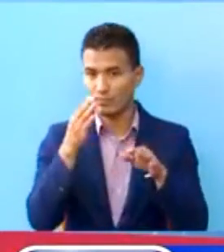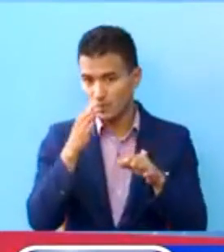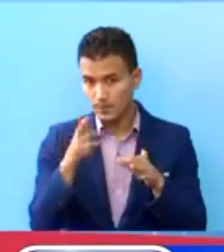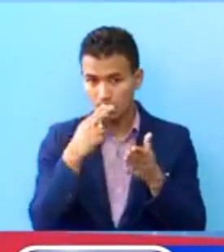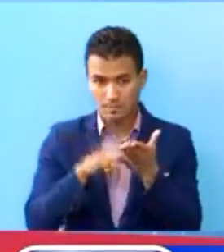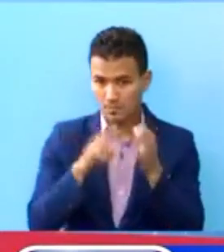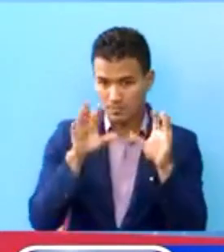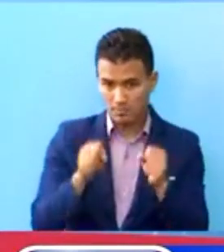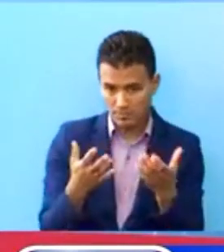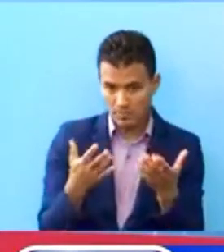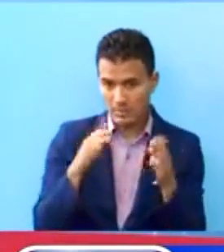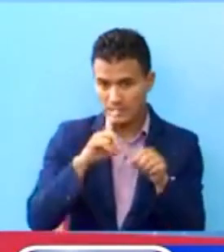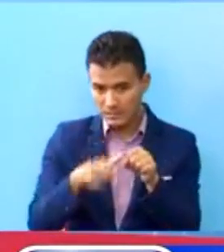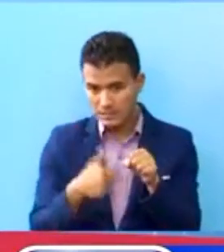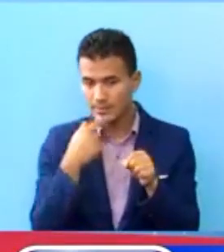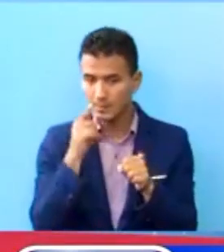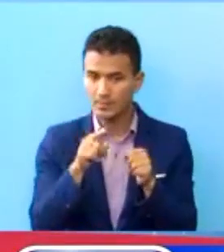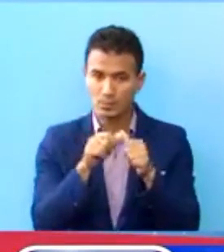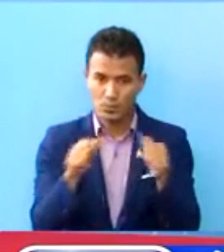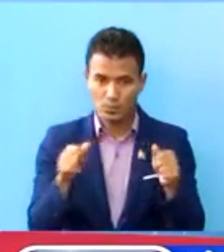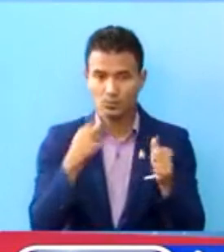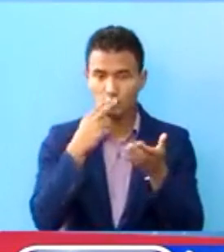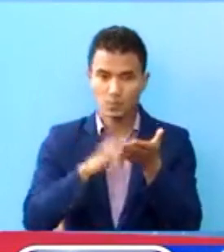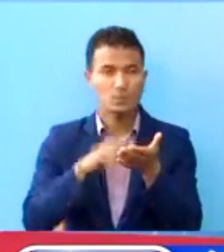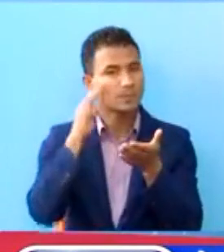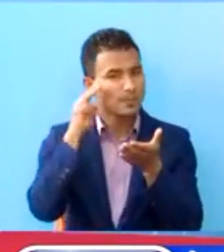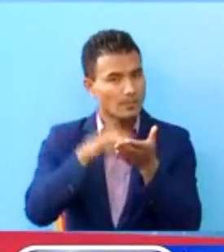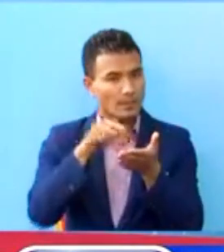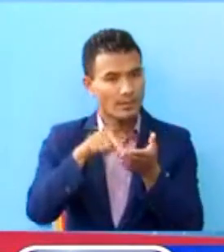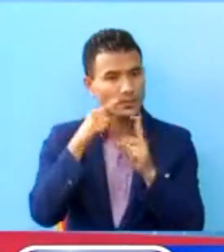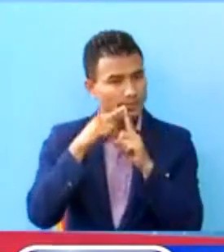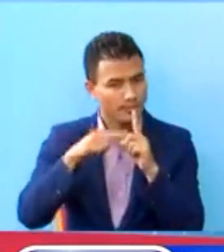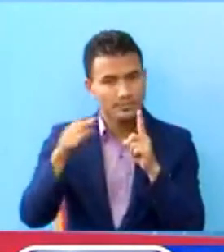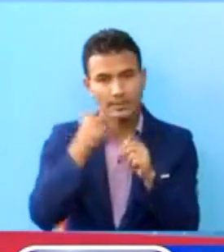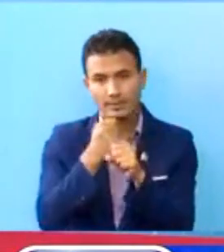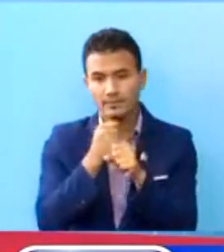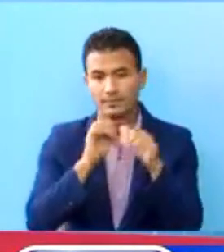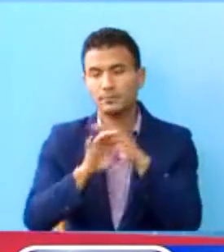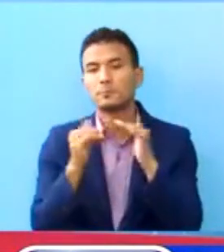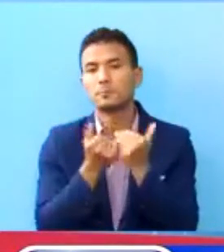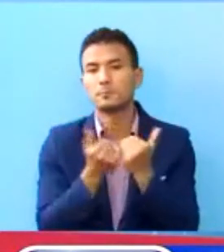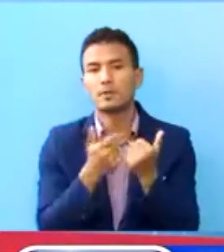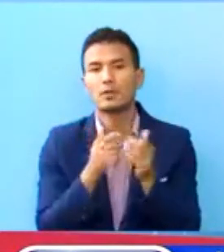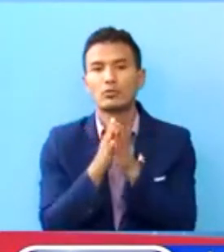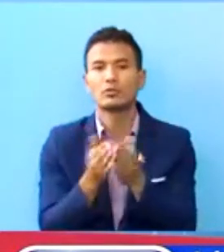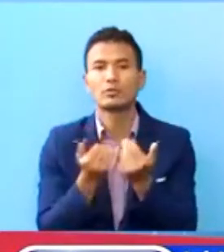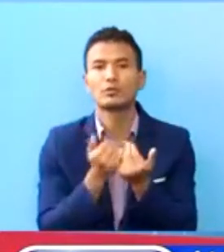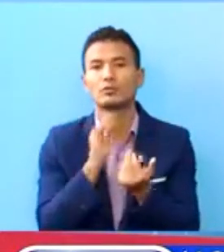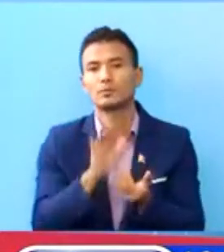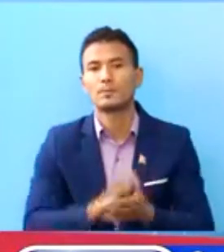आएन वा आउन ढिलो भयो भने पनि यसैलाई चिठीमा नि आजदेखि नै यो कुरा कार्यान्वयन गर्नु हुन अनुरोध